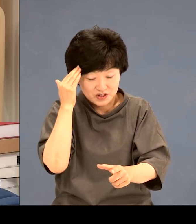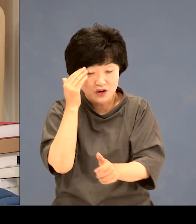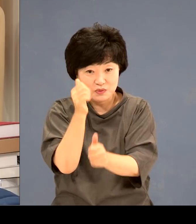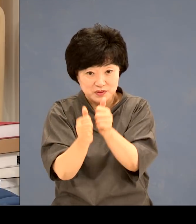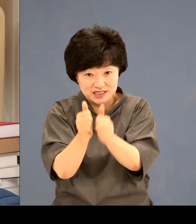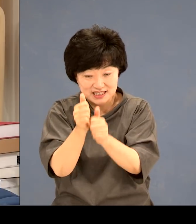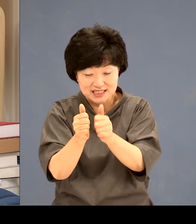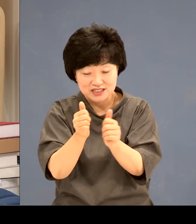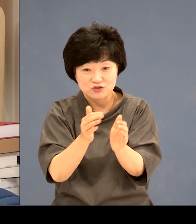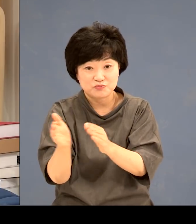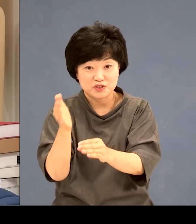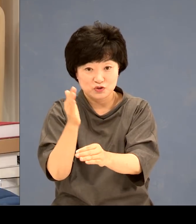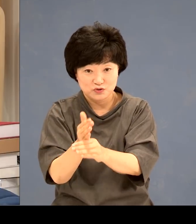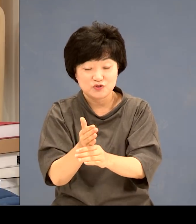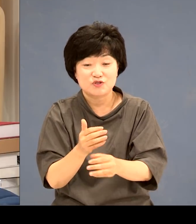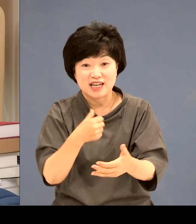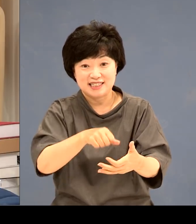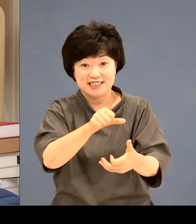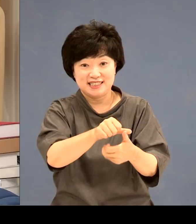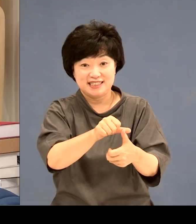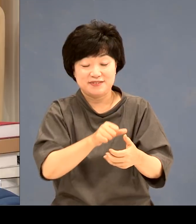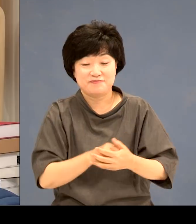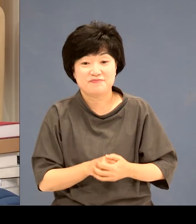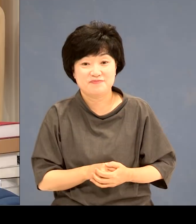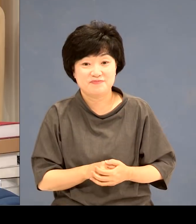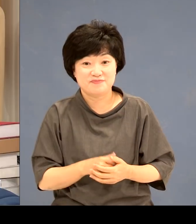혼자 검정고시를 지금 준비하고 있는데